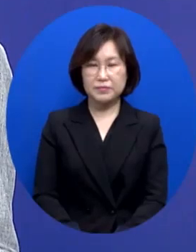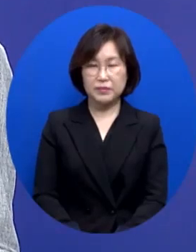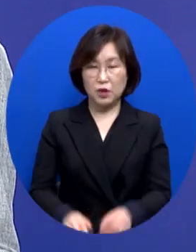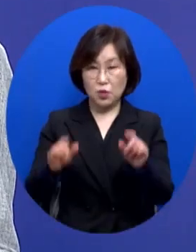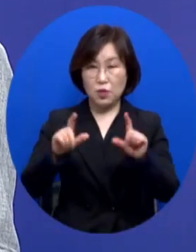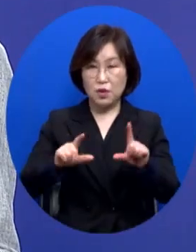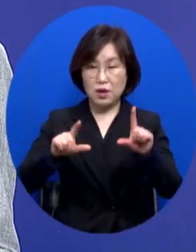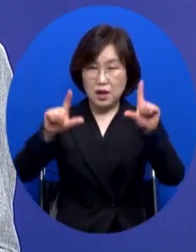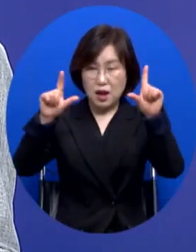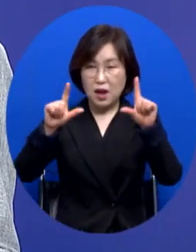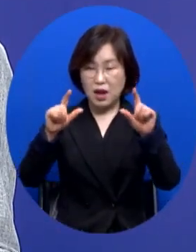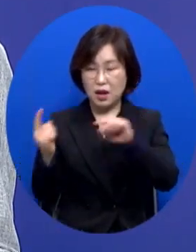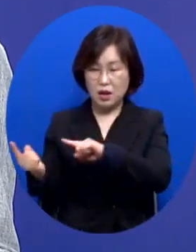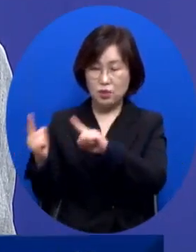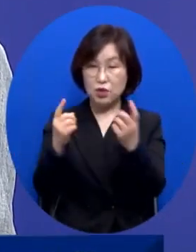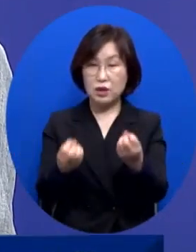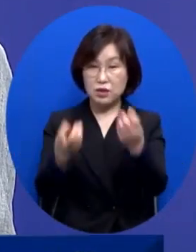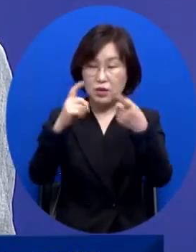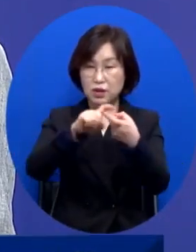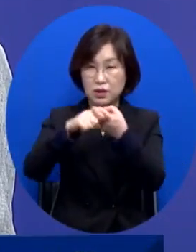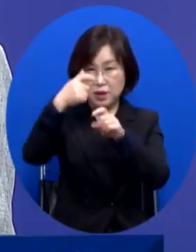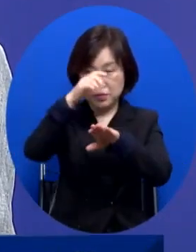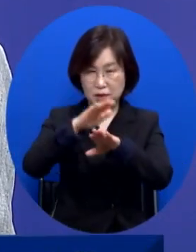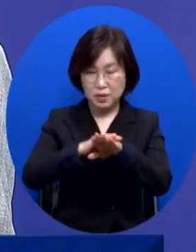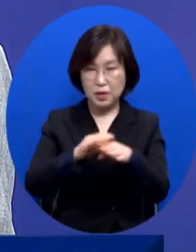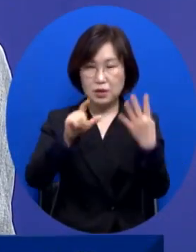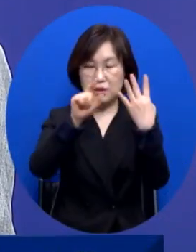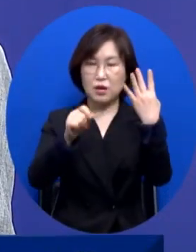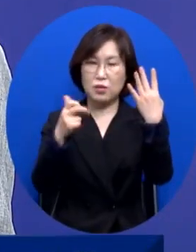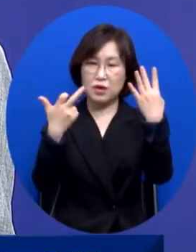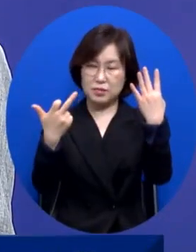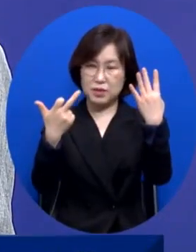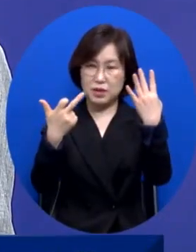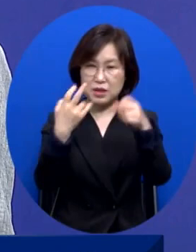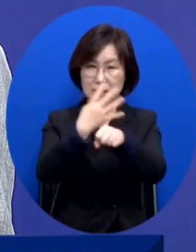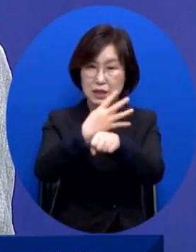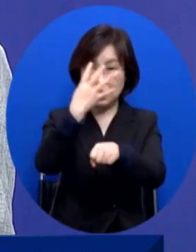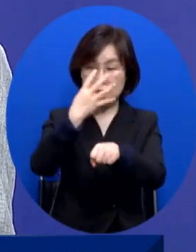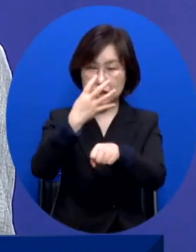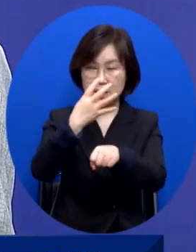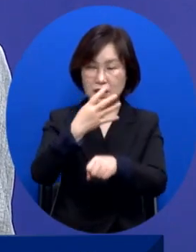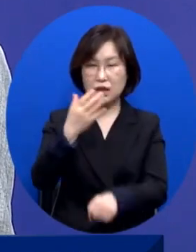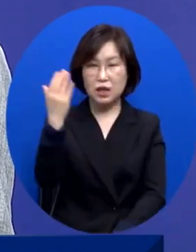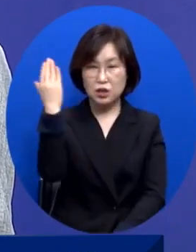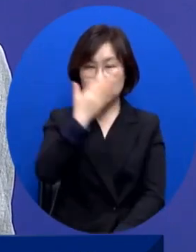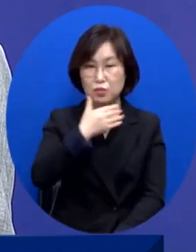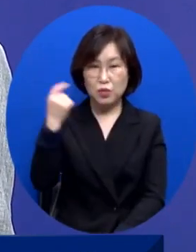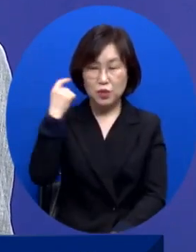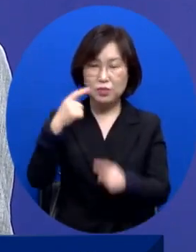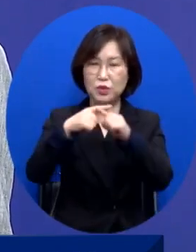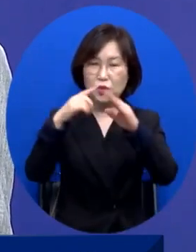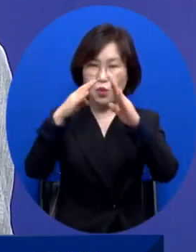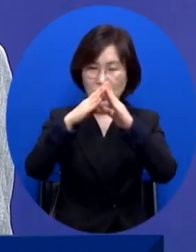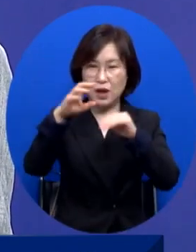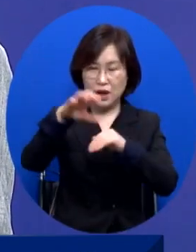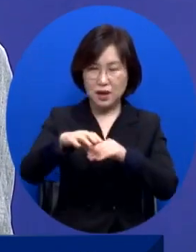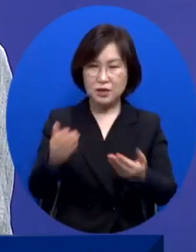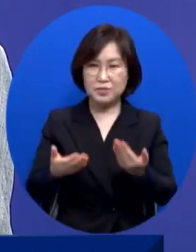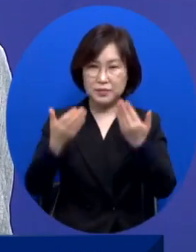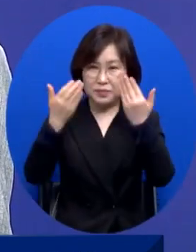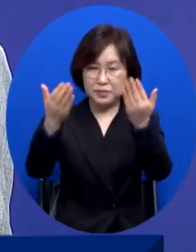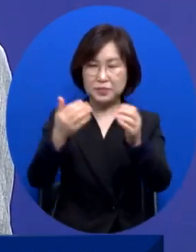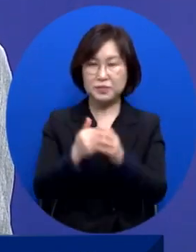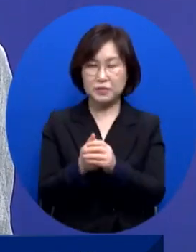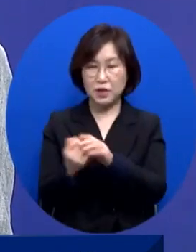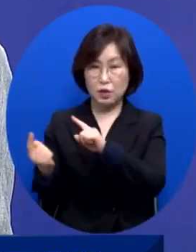올해 한국교회 부활절 연합예배는 오는 17일 오후 4시에 여의도 순복음교회에서 드립니다. 지난 4일